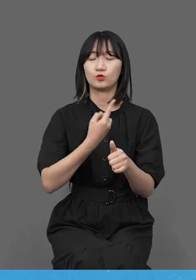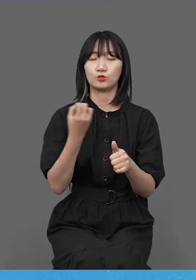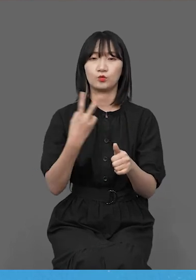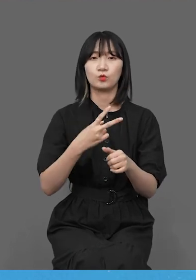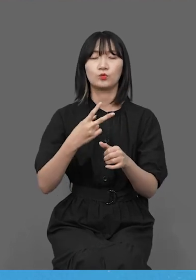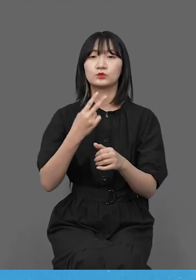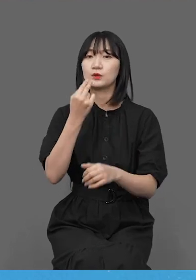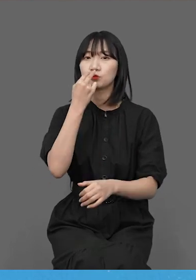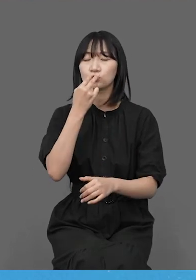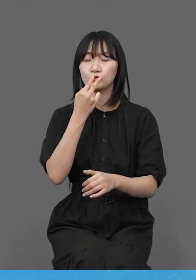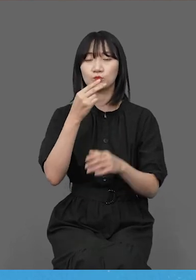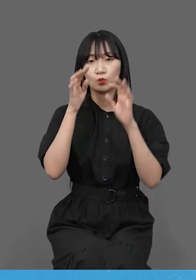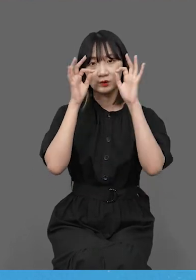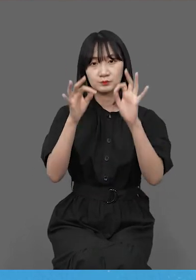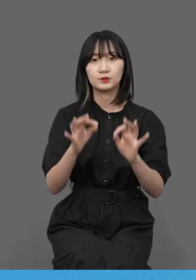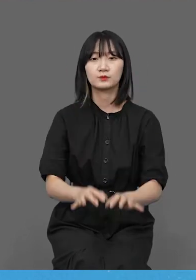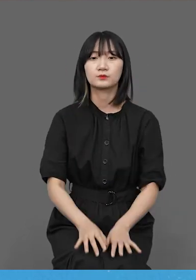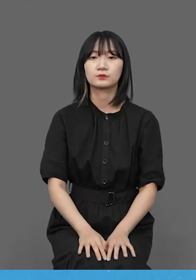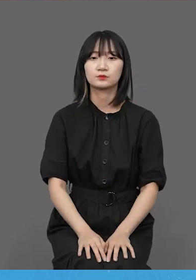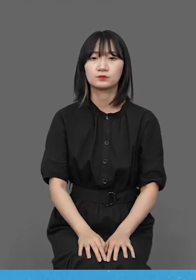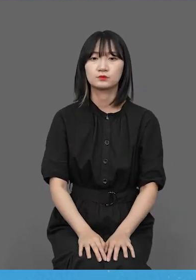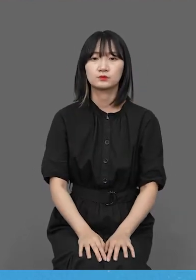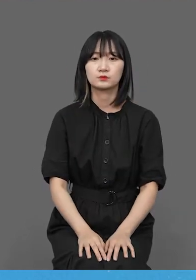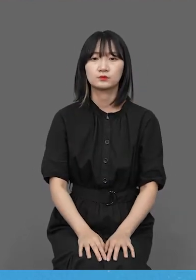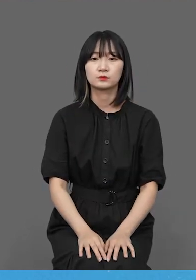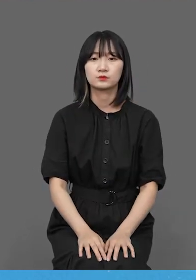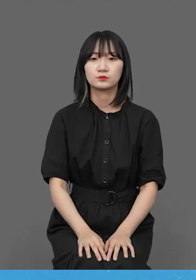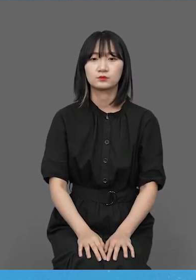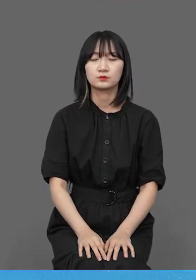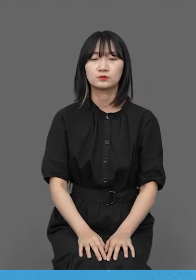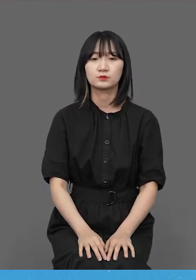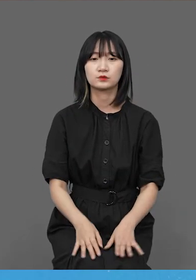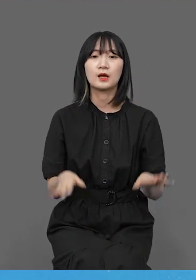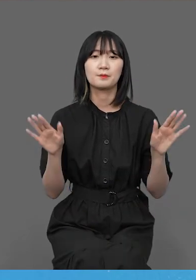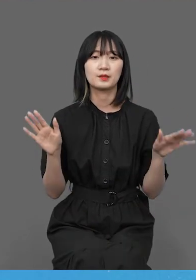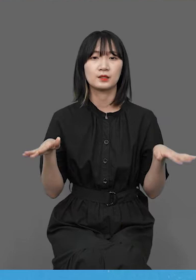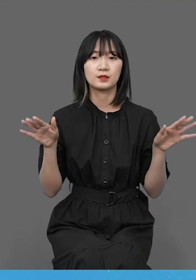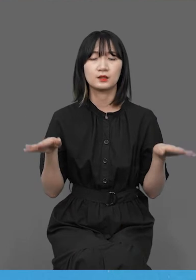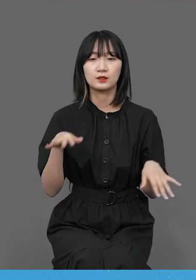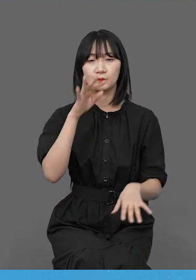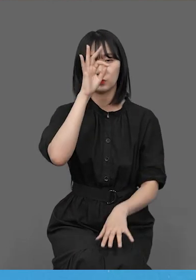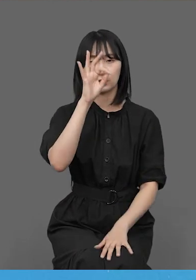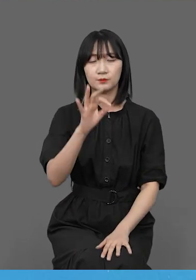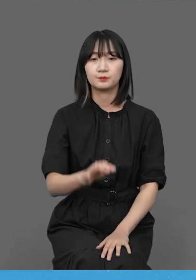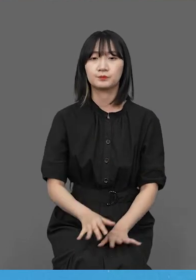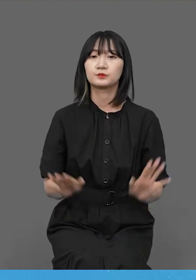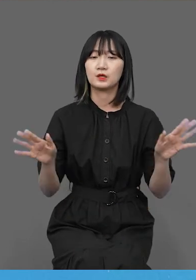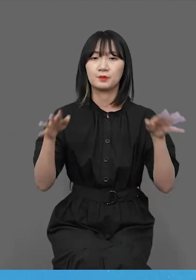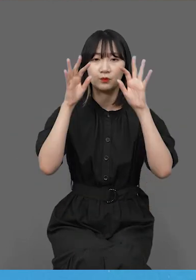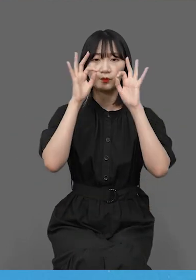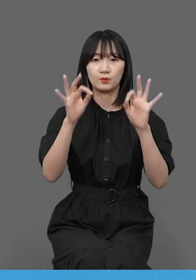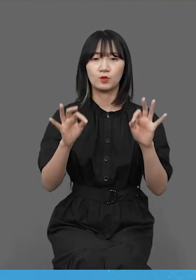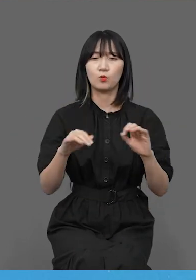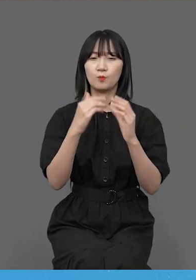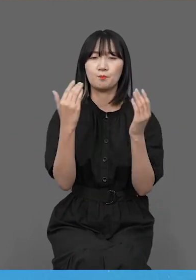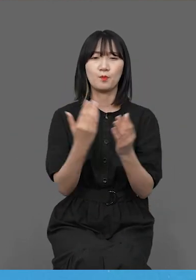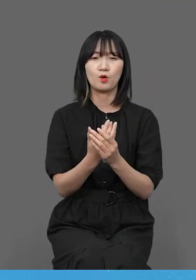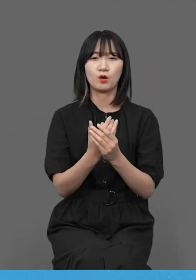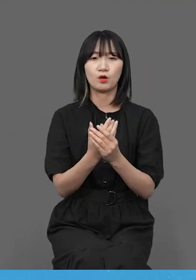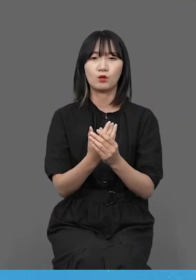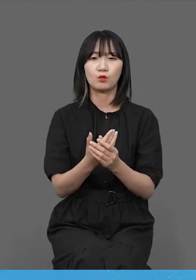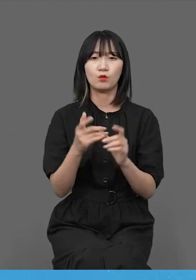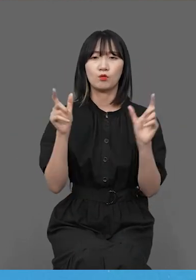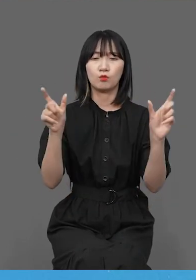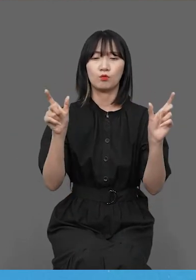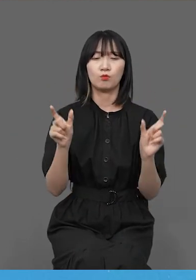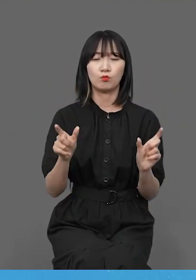생물계 한번 보도록 하죠. 저기 한번 나비를 보세요. 양쪽에 너무 완벽하게